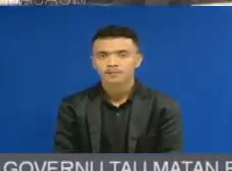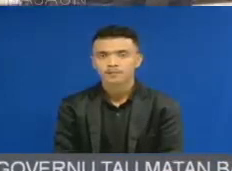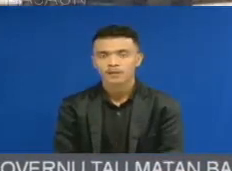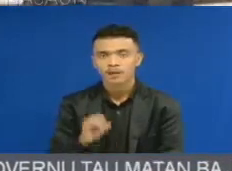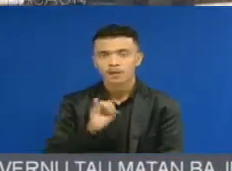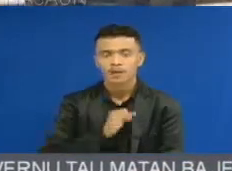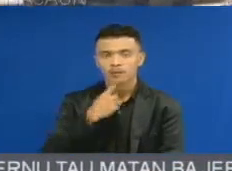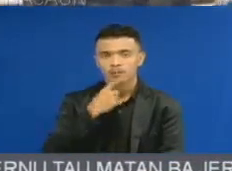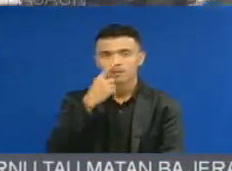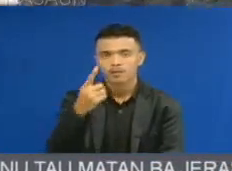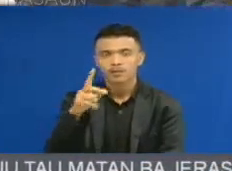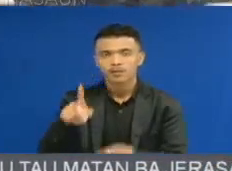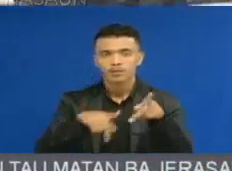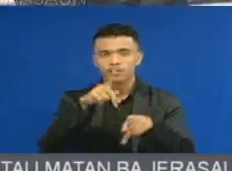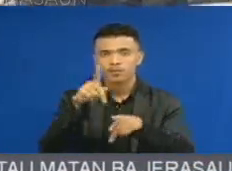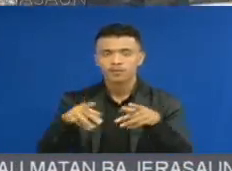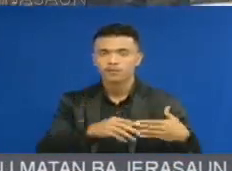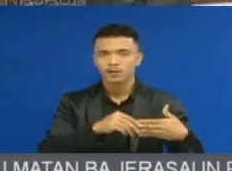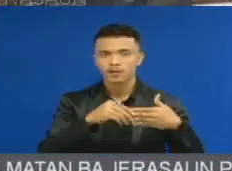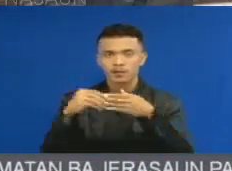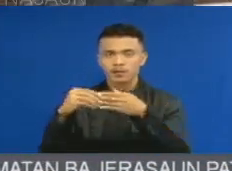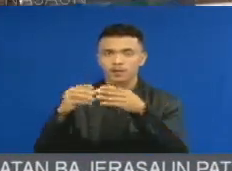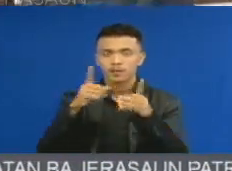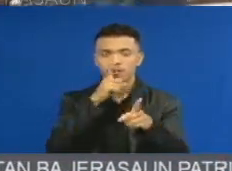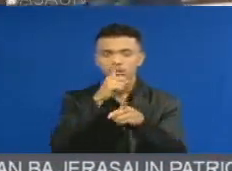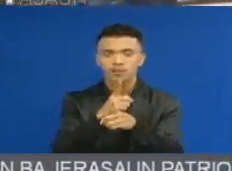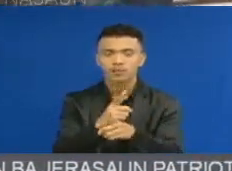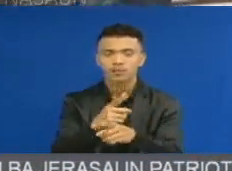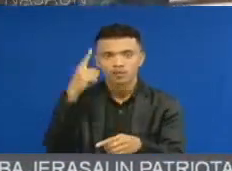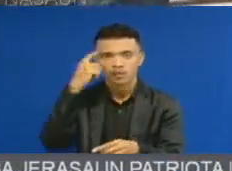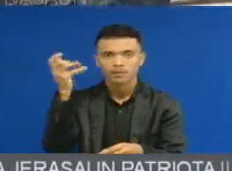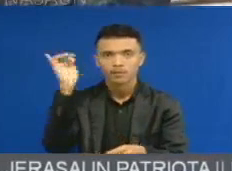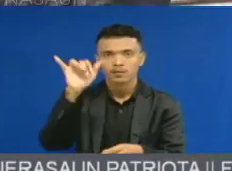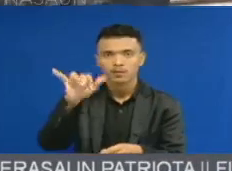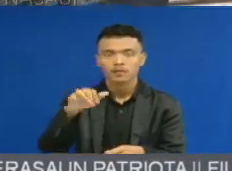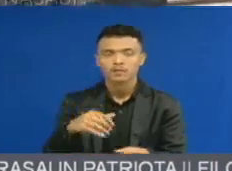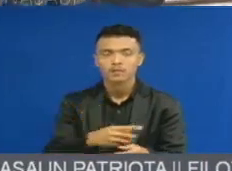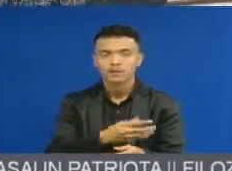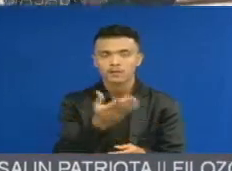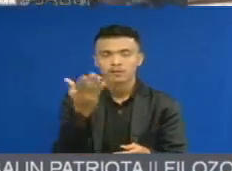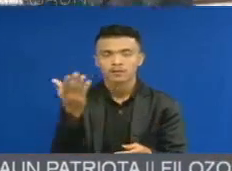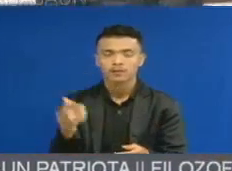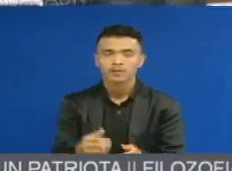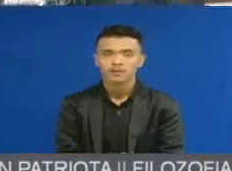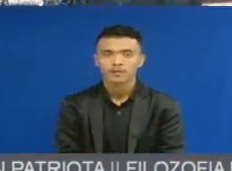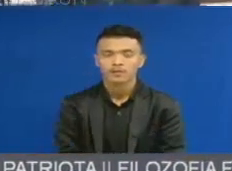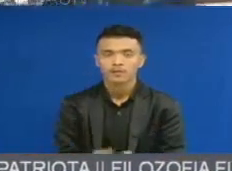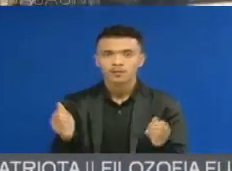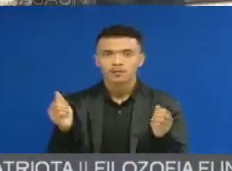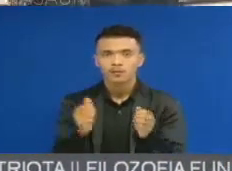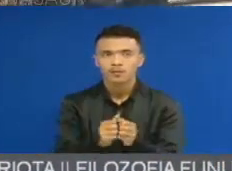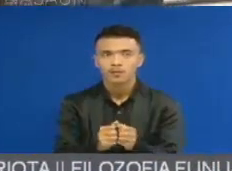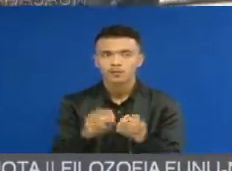Awatete maimi kata povo maka heroi lolos. Kama sila maka kia historia. Onunei tatingi